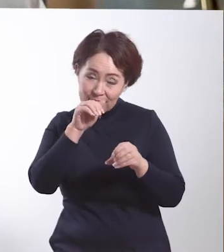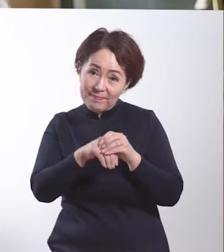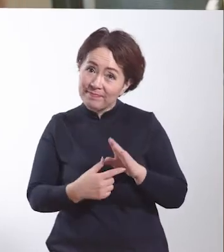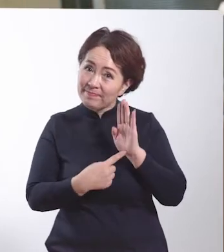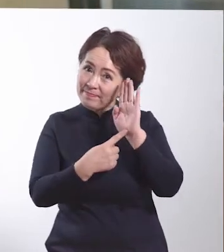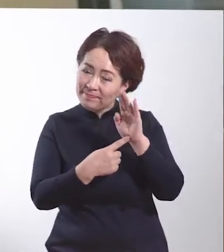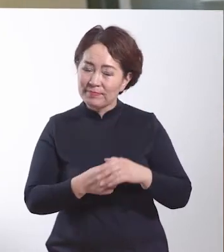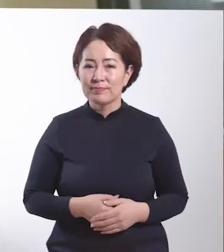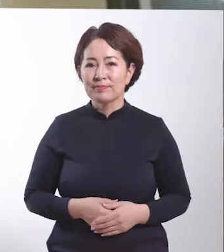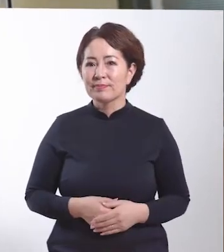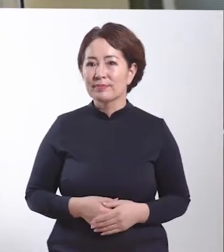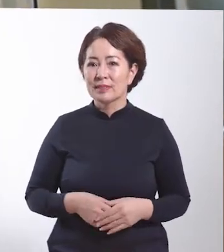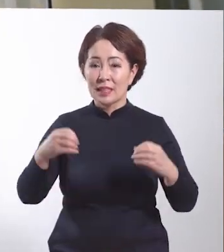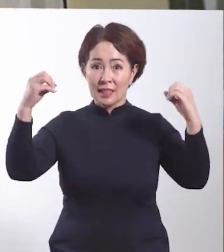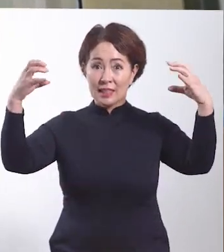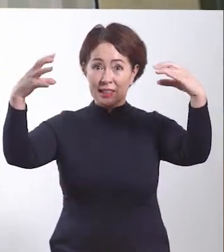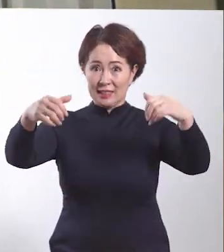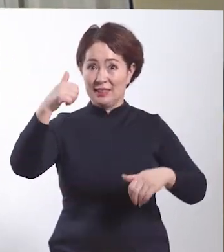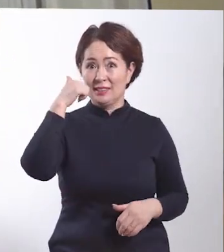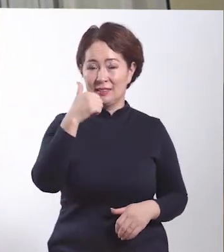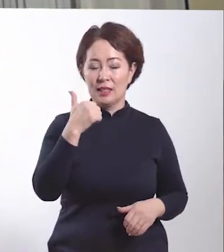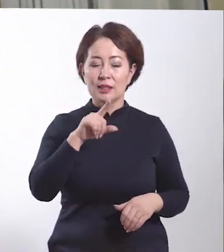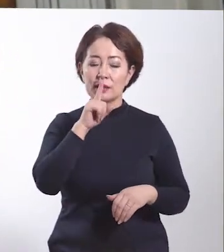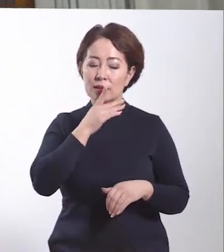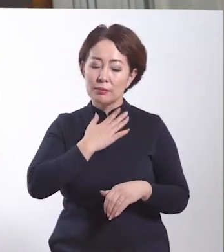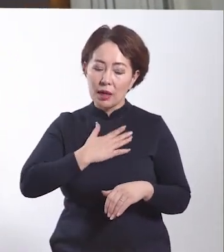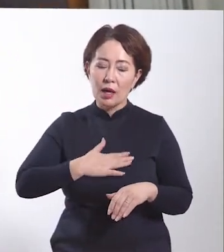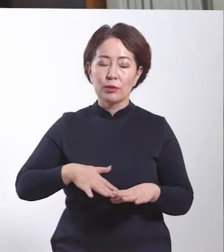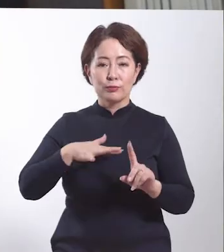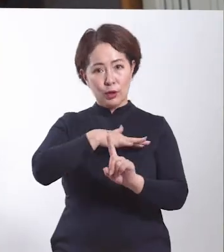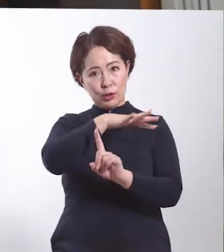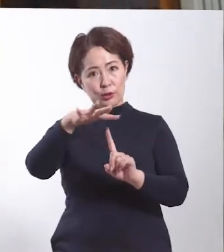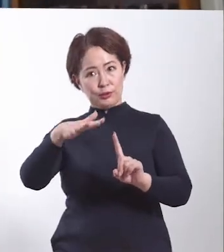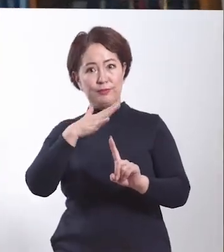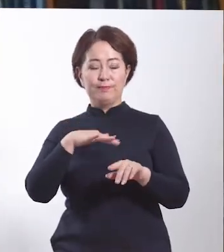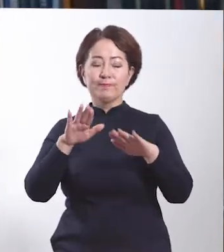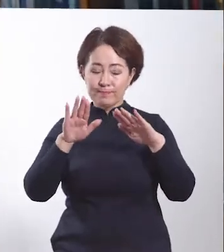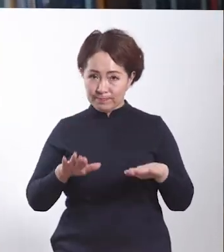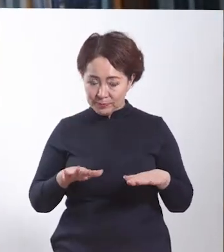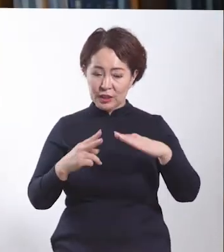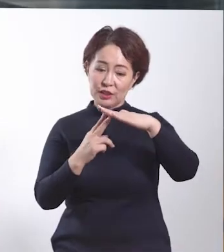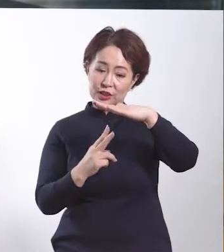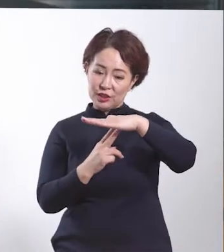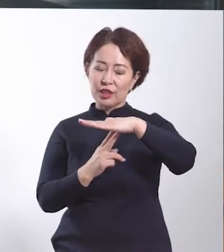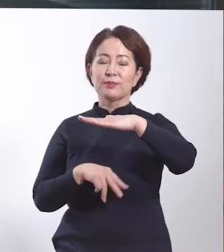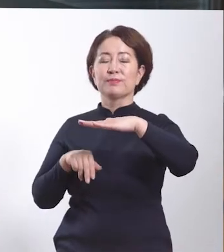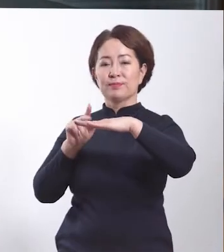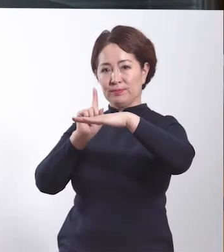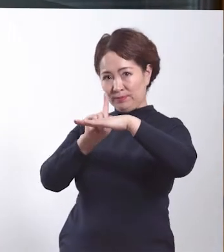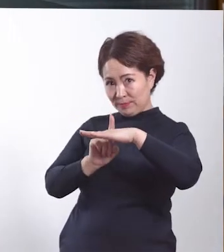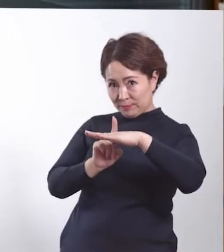Ингээд шинжилгээгээ эхэлцгээе. Юуны өмнө гэрэлтүүлэх сайтай, чимээгүй, тухтай орчин шинжилгээ